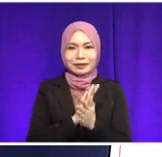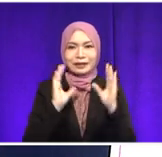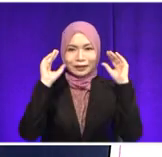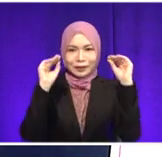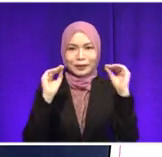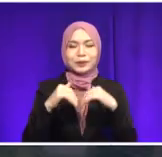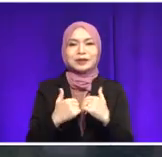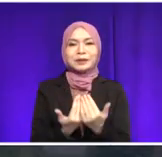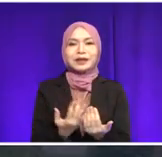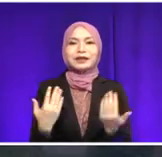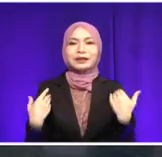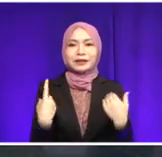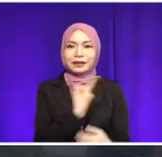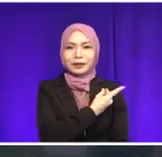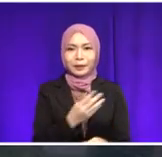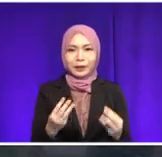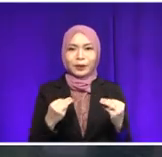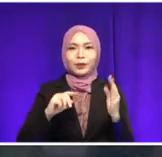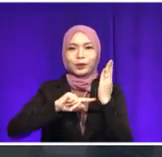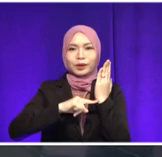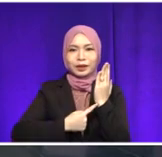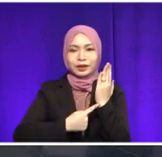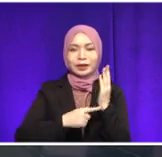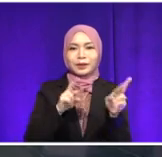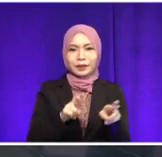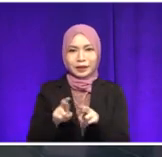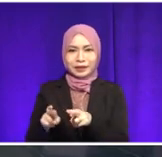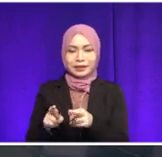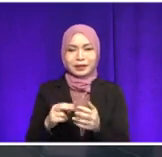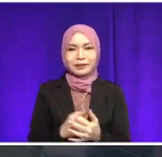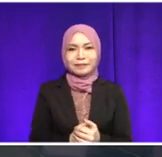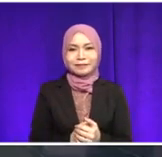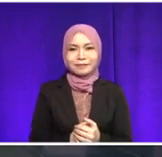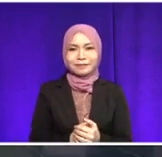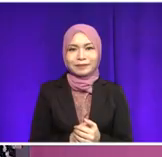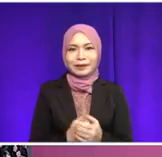sebenarnya tadi kita udah kenal Pasti ciri-ciri